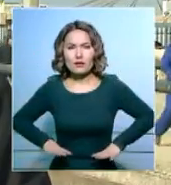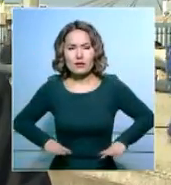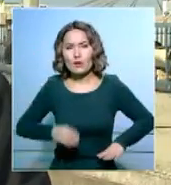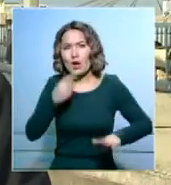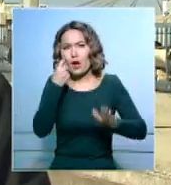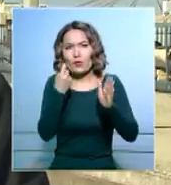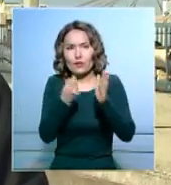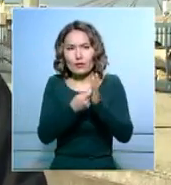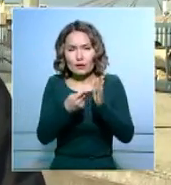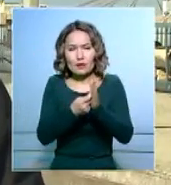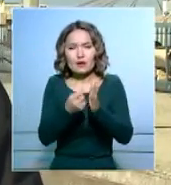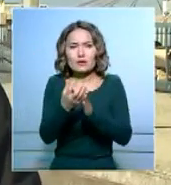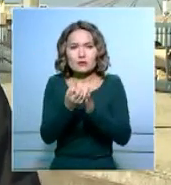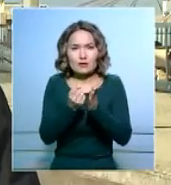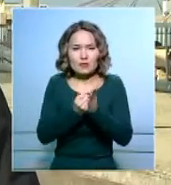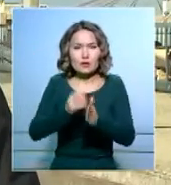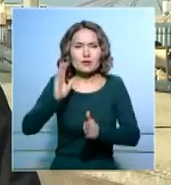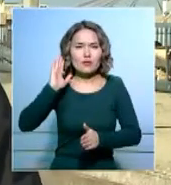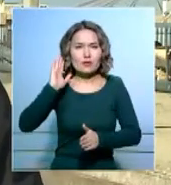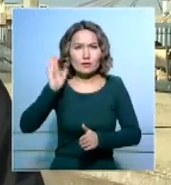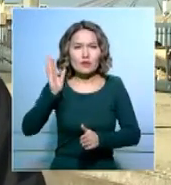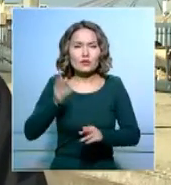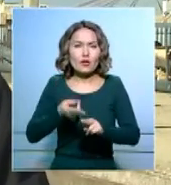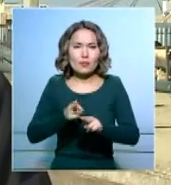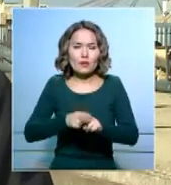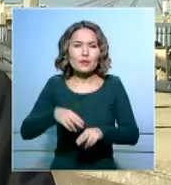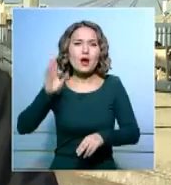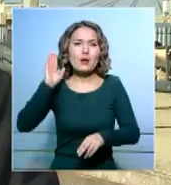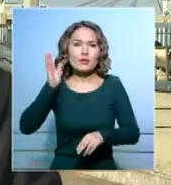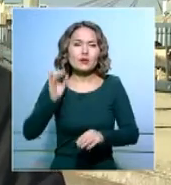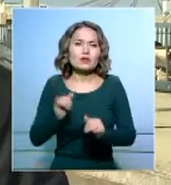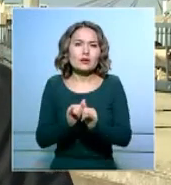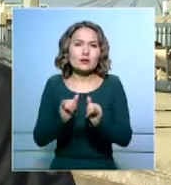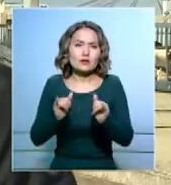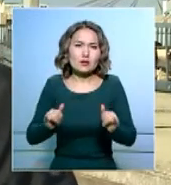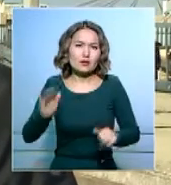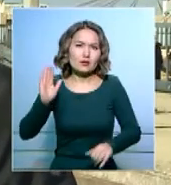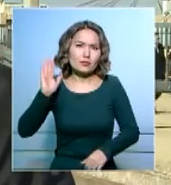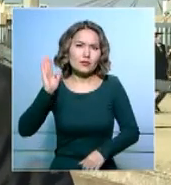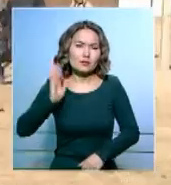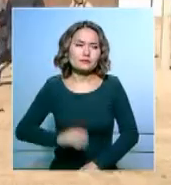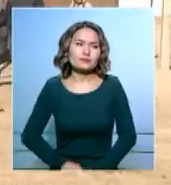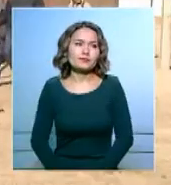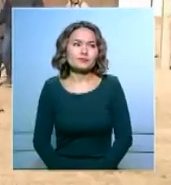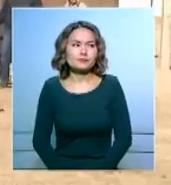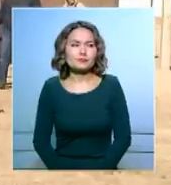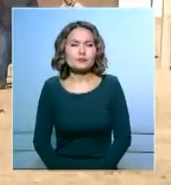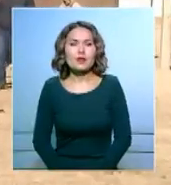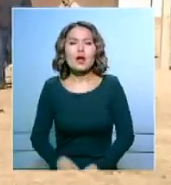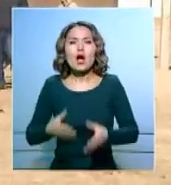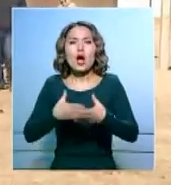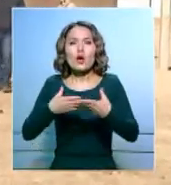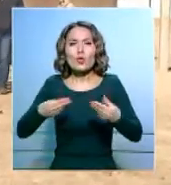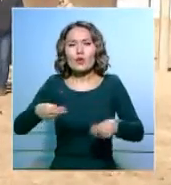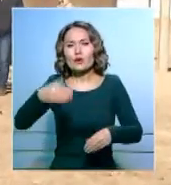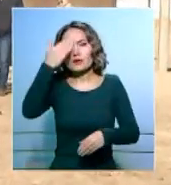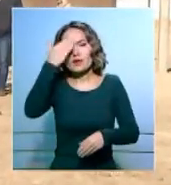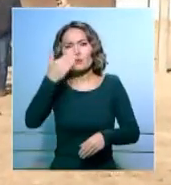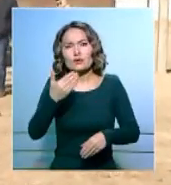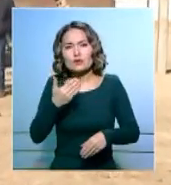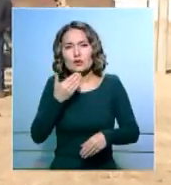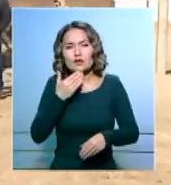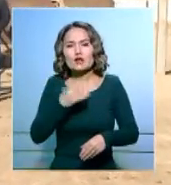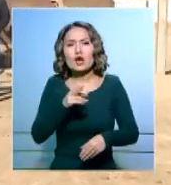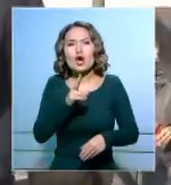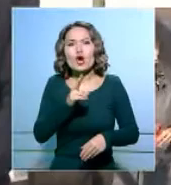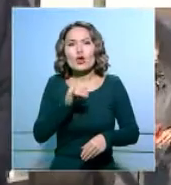ондай өндіріп жем шөбіміз өзімізден шығып атса, ол бізге көп жеңілдік болар еді. Көктем мен жазда қымыз саудасының көрігі